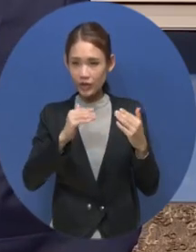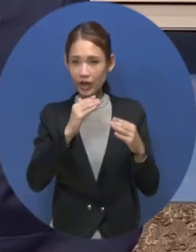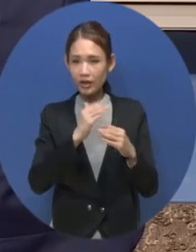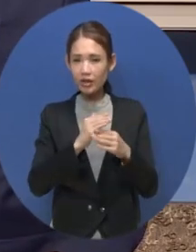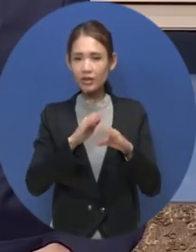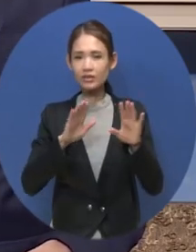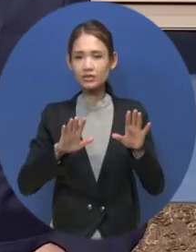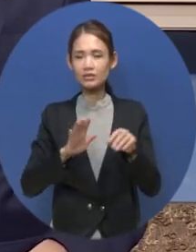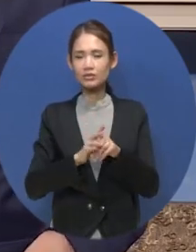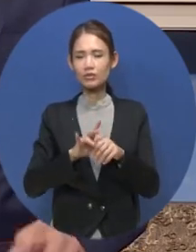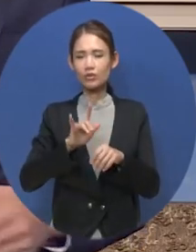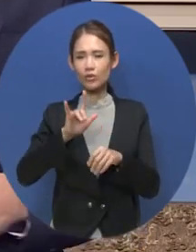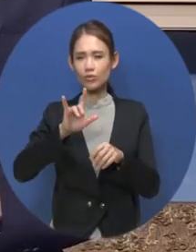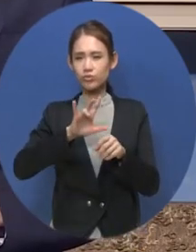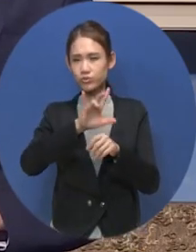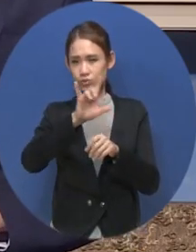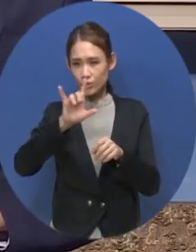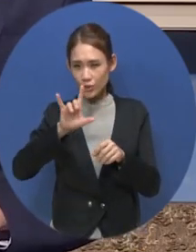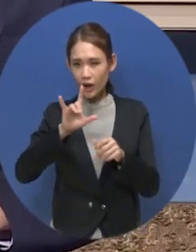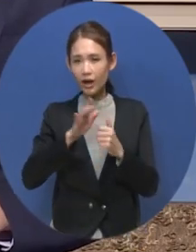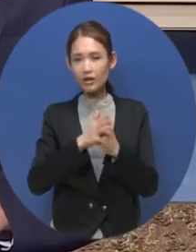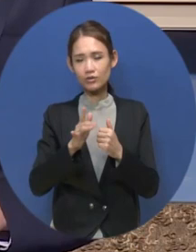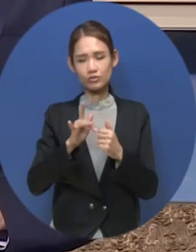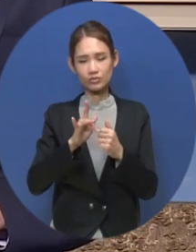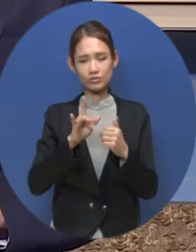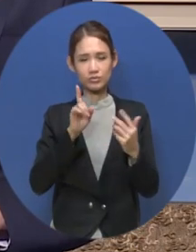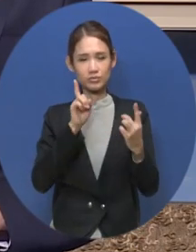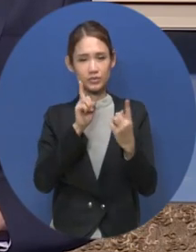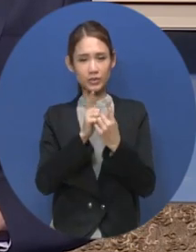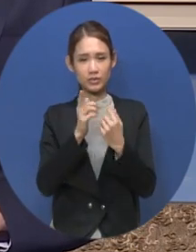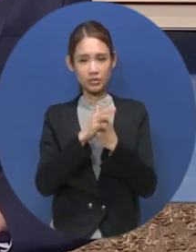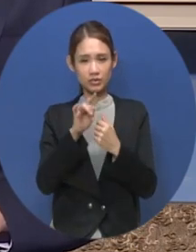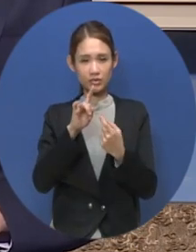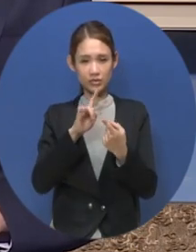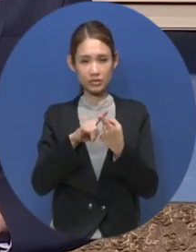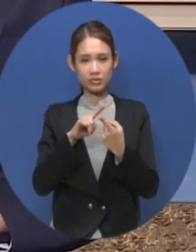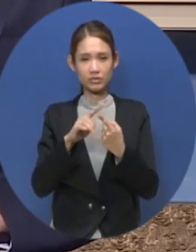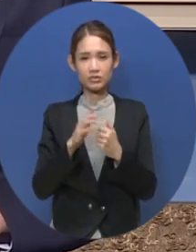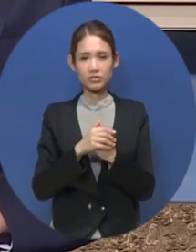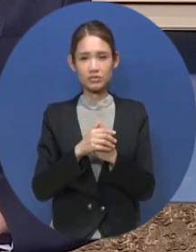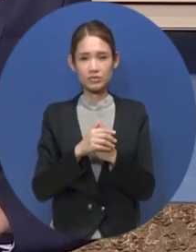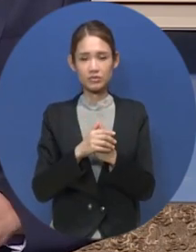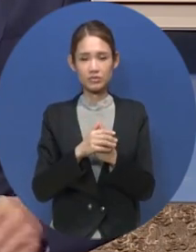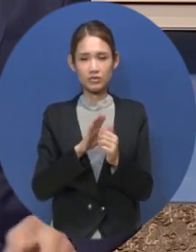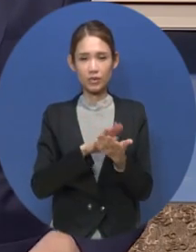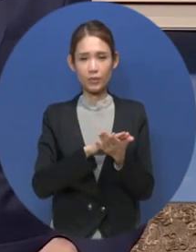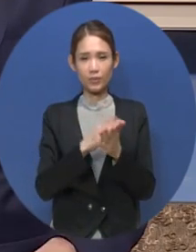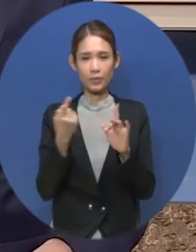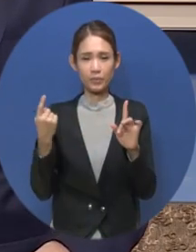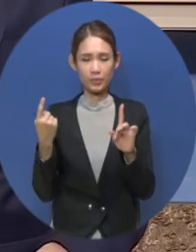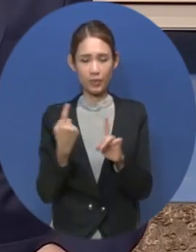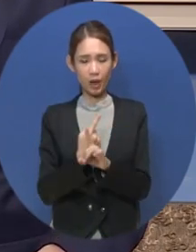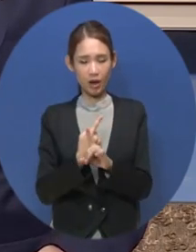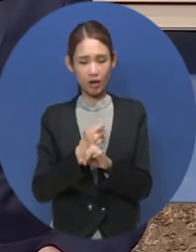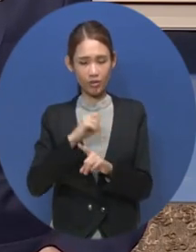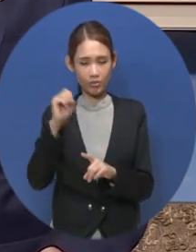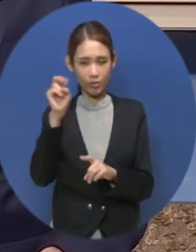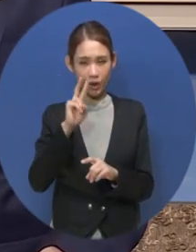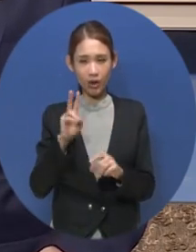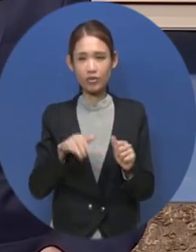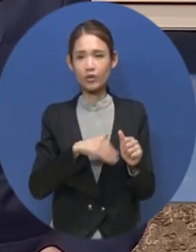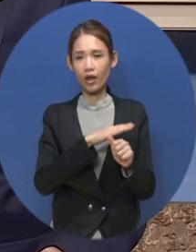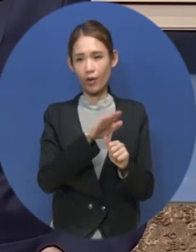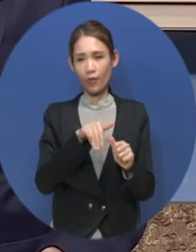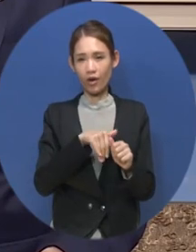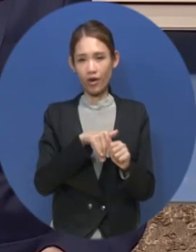이제 코로나19라는 큰 변수를 맞으면서 여기에 대해서 좀 어떻게 보면 변수가 있는 상황인 거잖아요. 어떻게 예, 될지